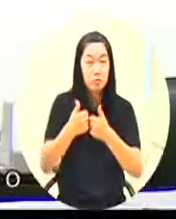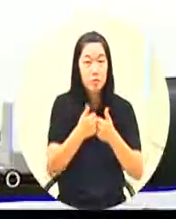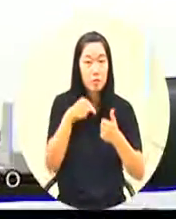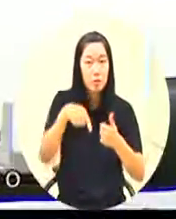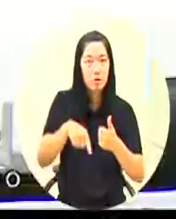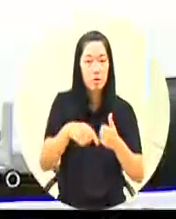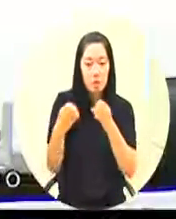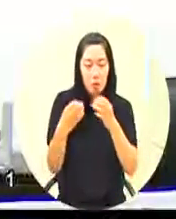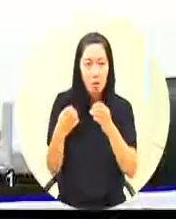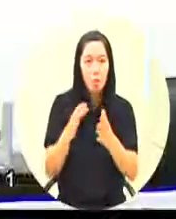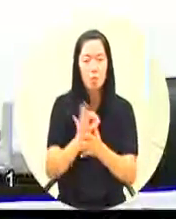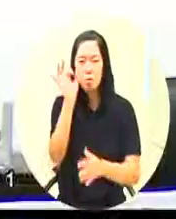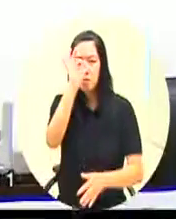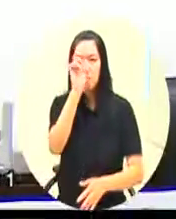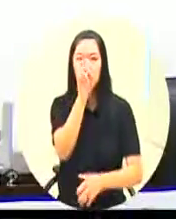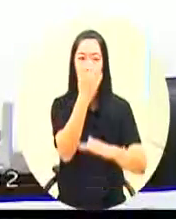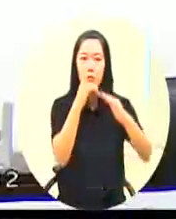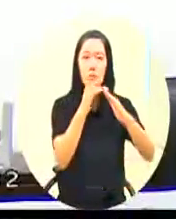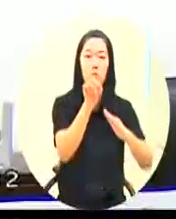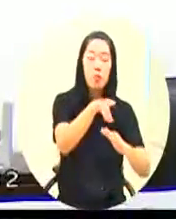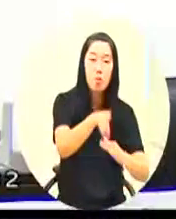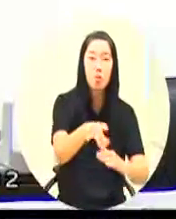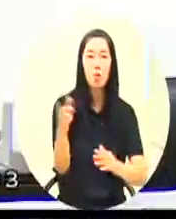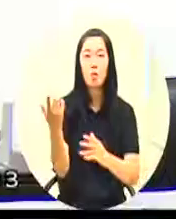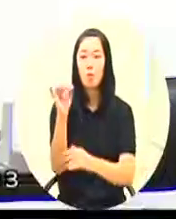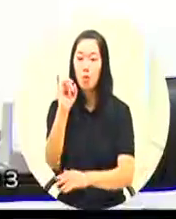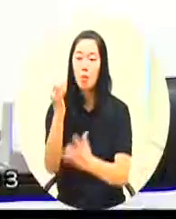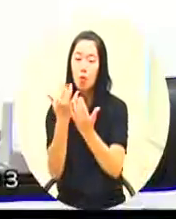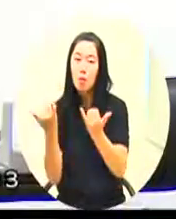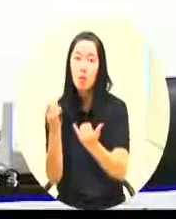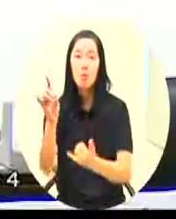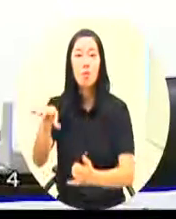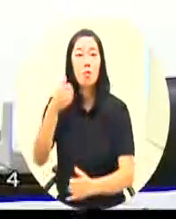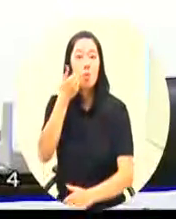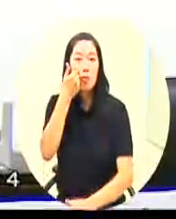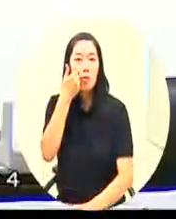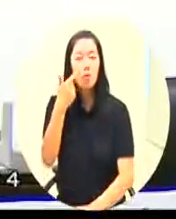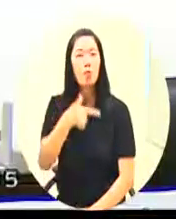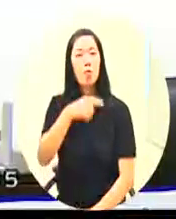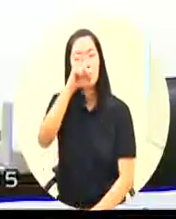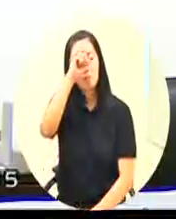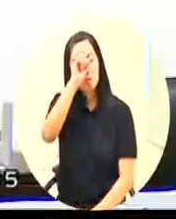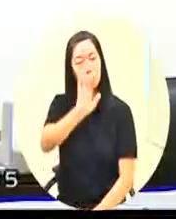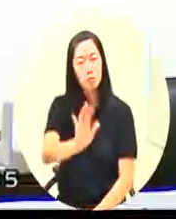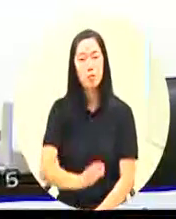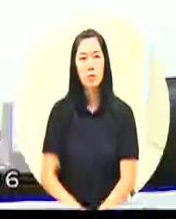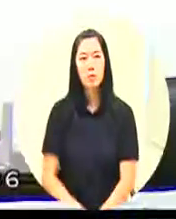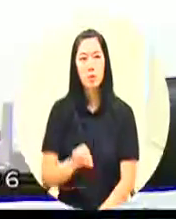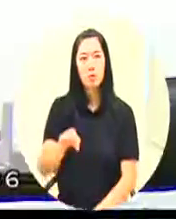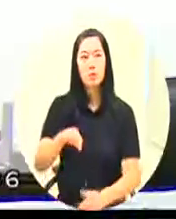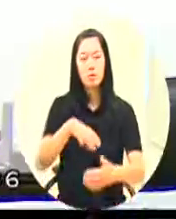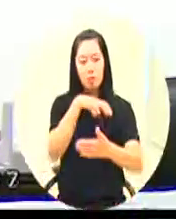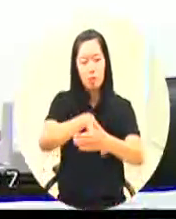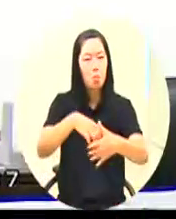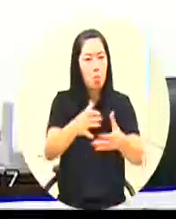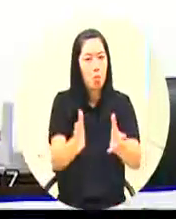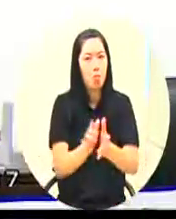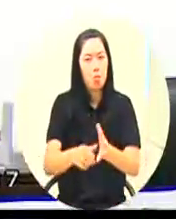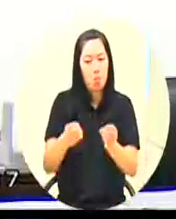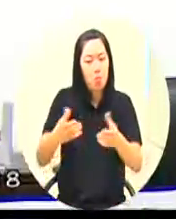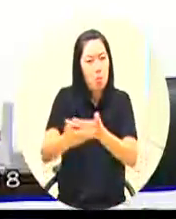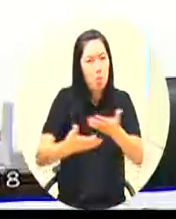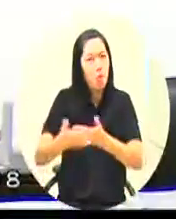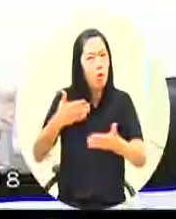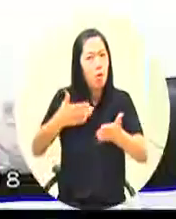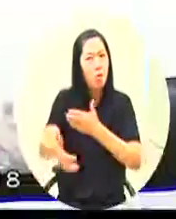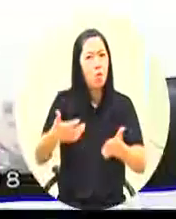哪一间学校，找那个学生是哪个学生，我都很不希望到这样。可是就是因为这样，内部的沟通都没有用，